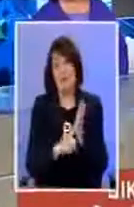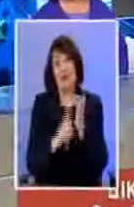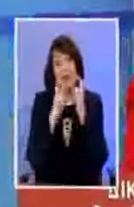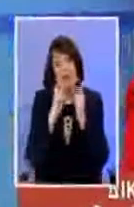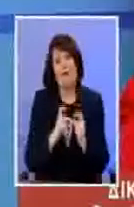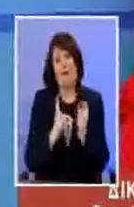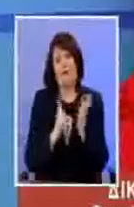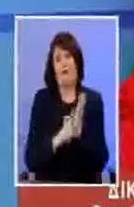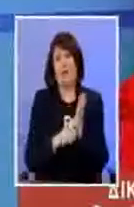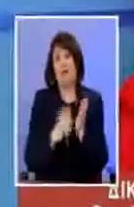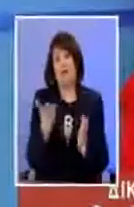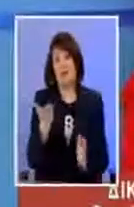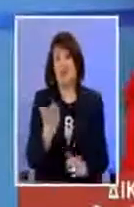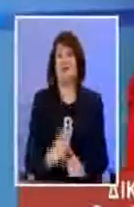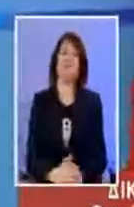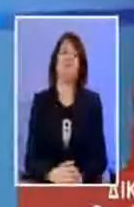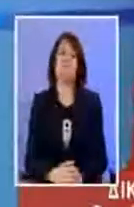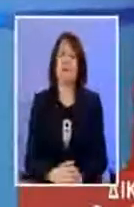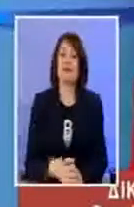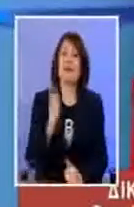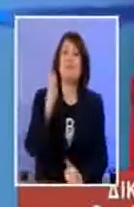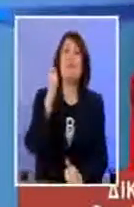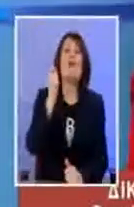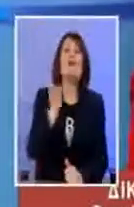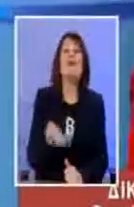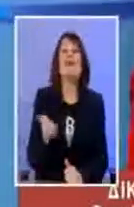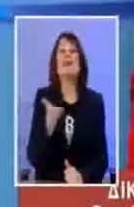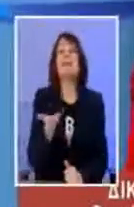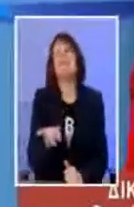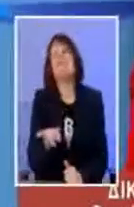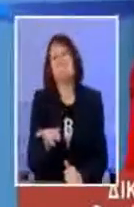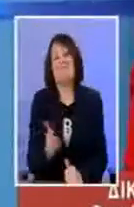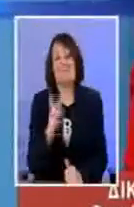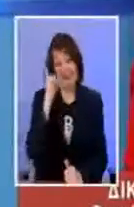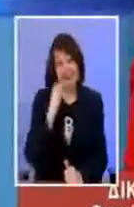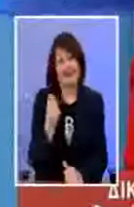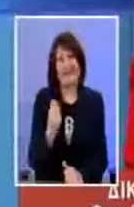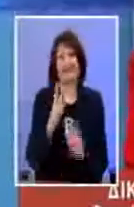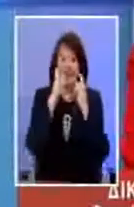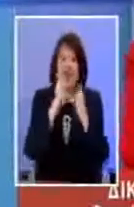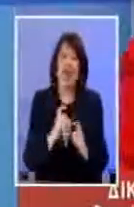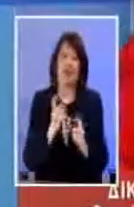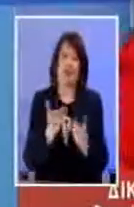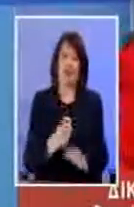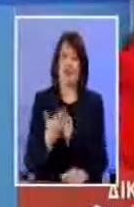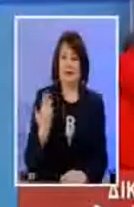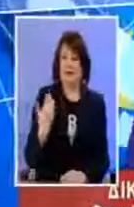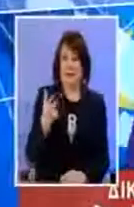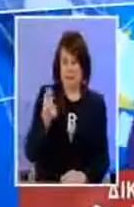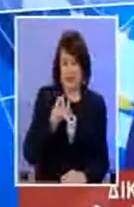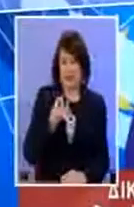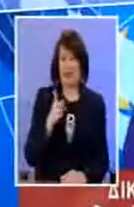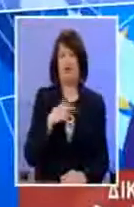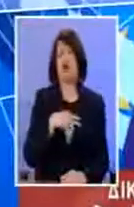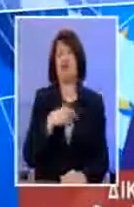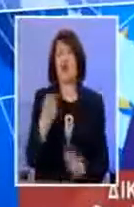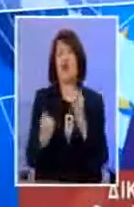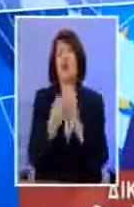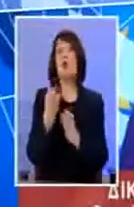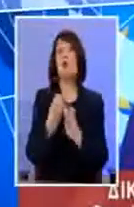οφείλεις. Και όσο για την πολιτική τάξη, τα ξέρεις τα καθήκοντα. Αυτό το τελευταίο που ελέγχθη είναι σωστό, ότι η